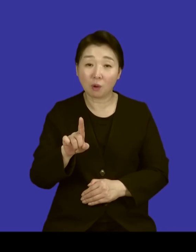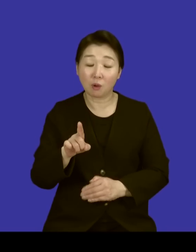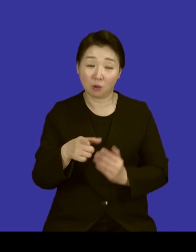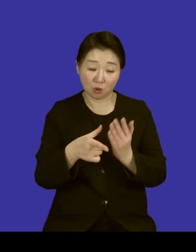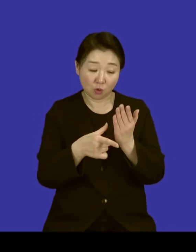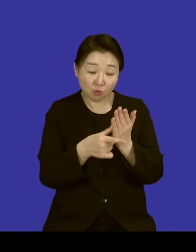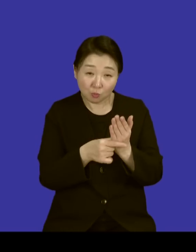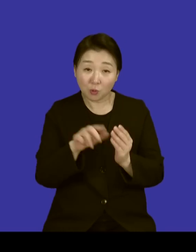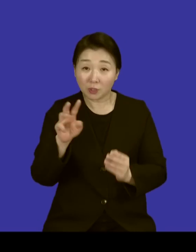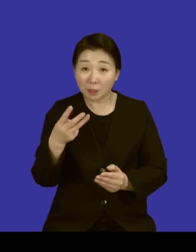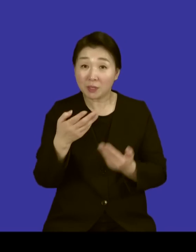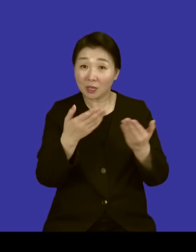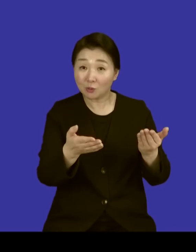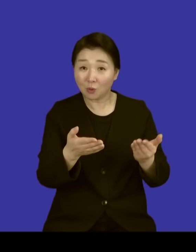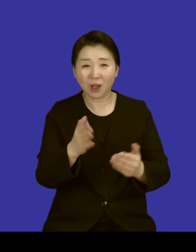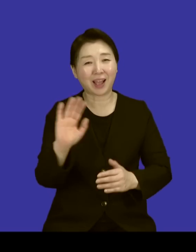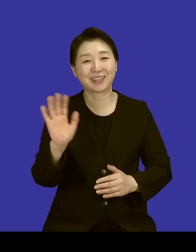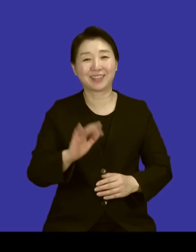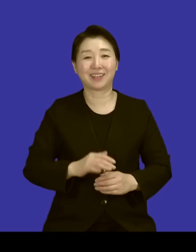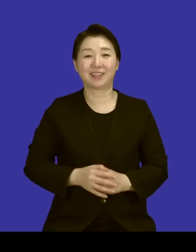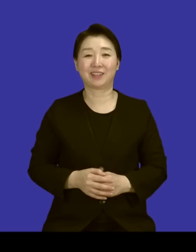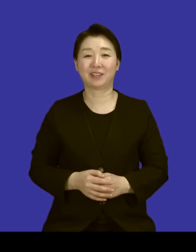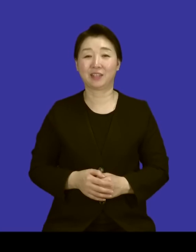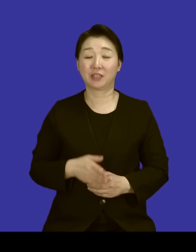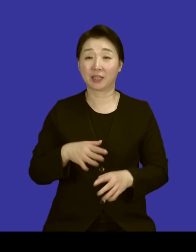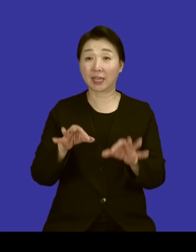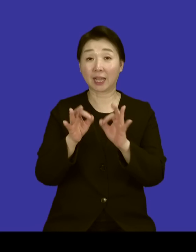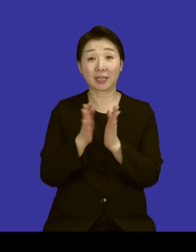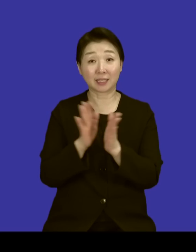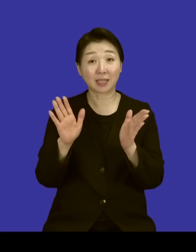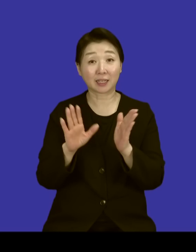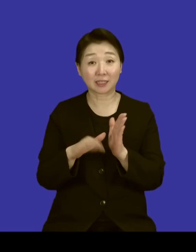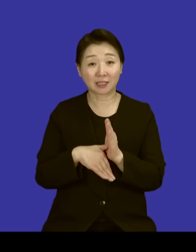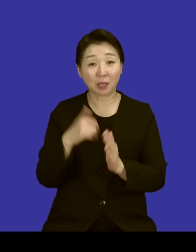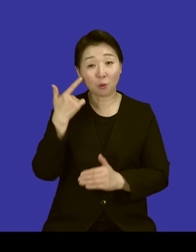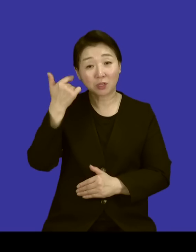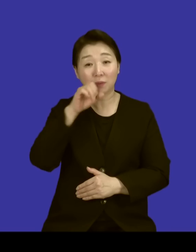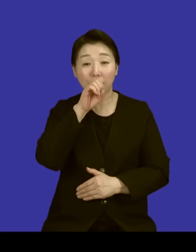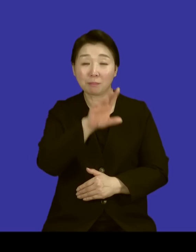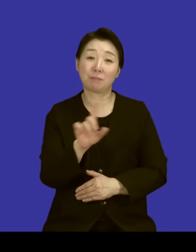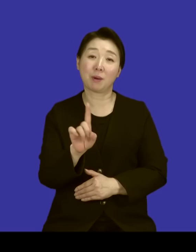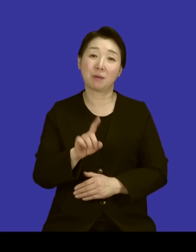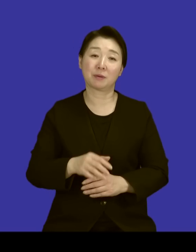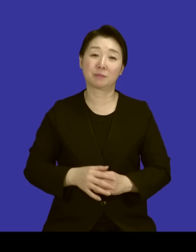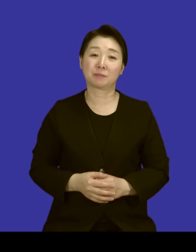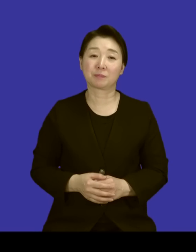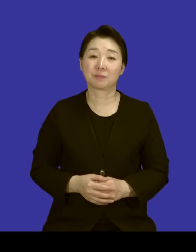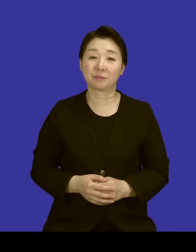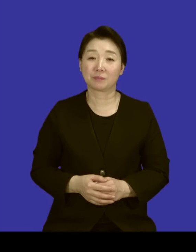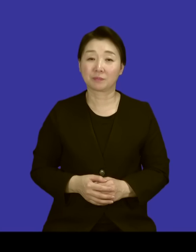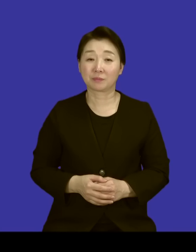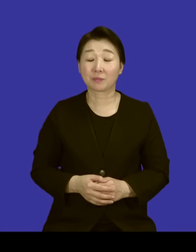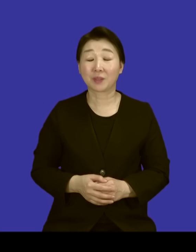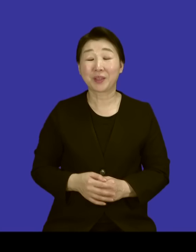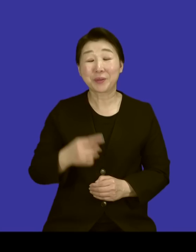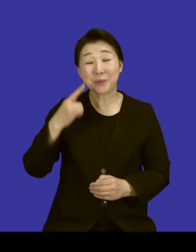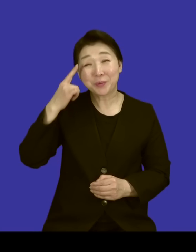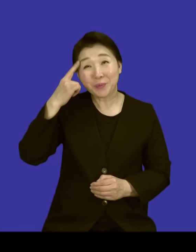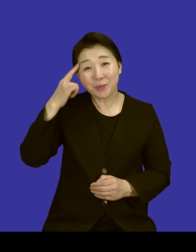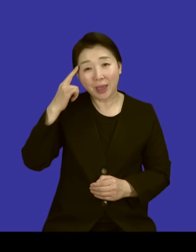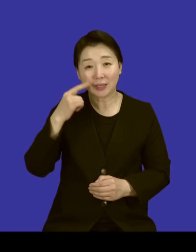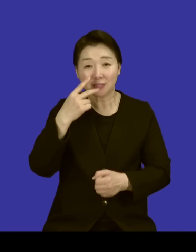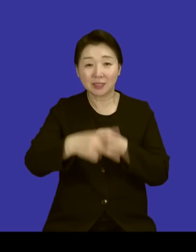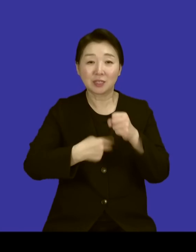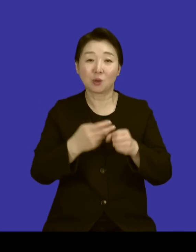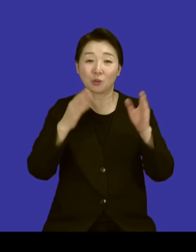쿠폰 그 300장 하시는 아, 그렇진 않아요. 제가 가게를 시작할 때 목사님들께 하는 이야기가 이제 캐치프레이즈 같은 거죠.